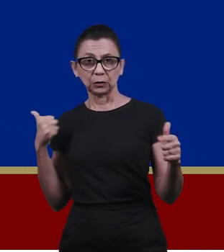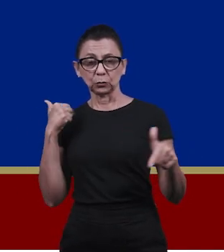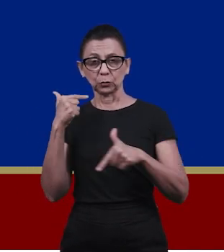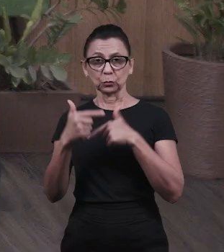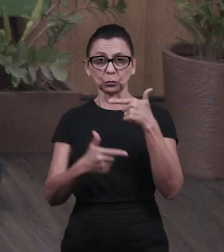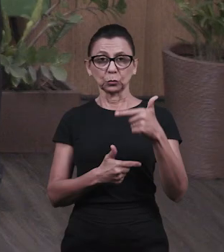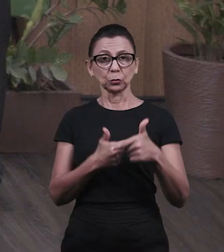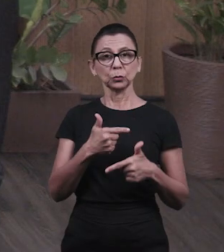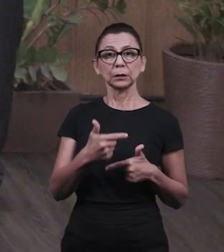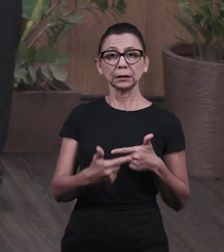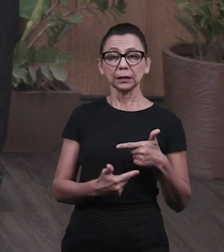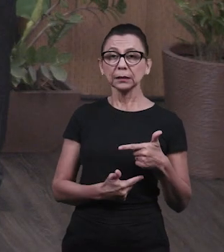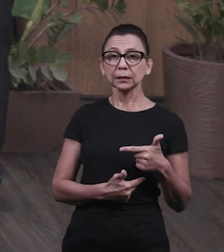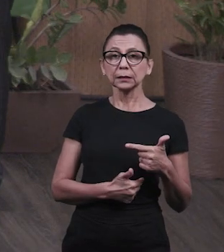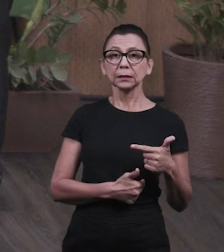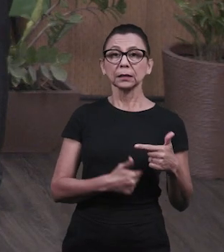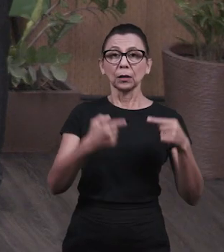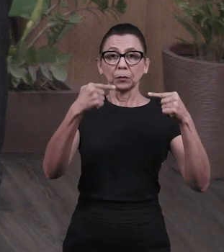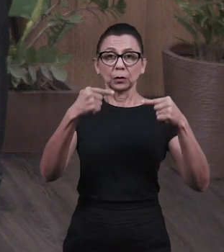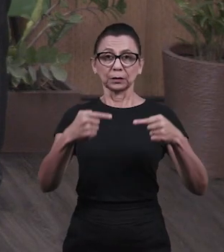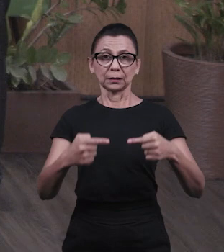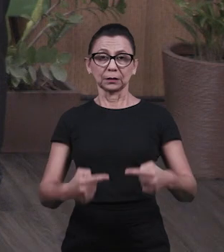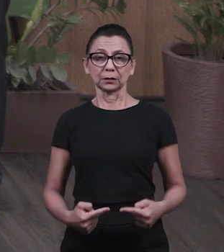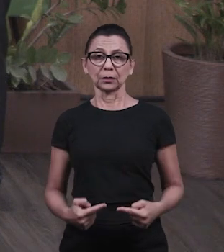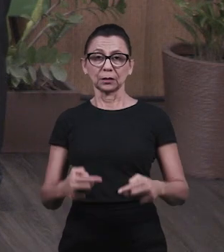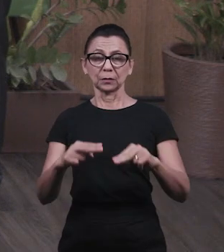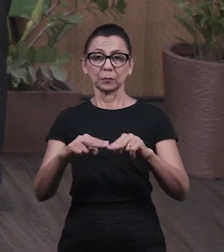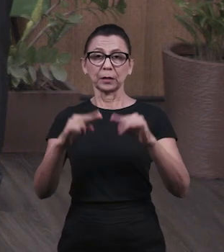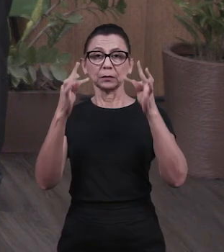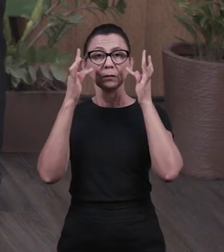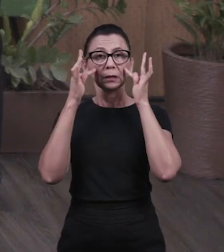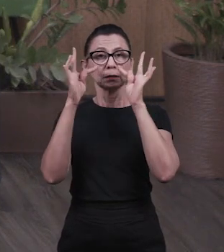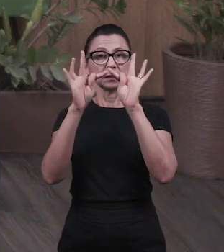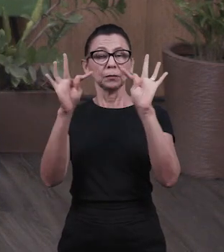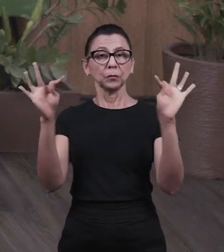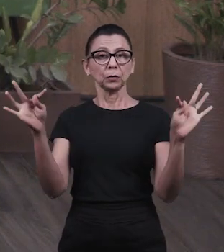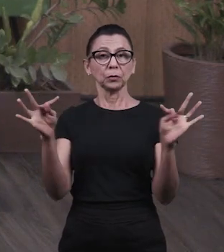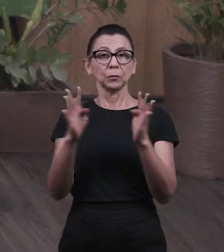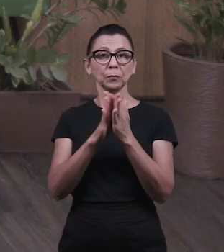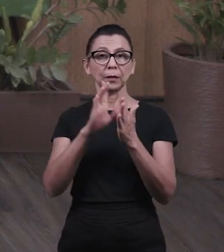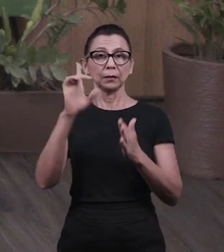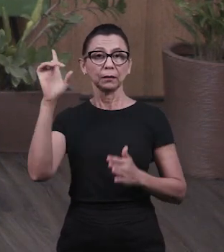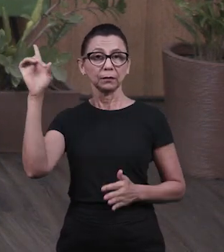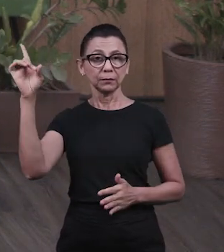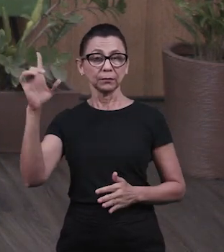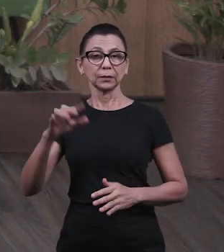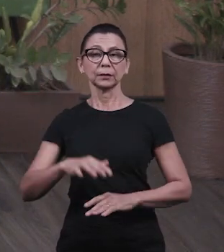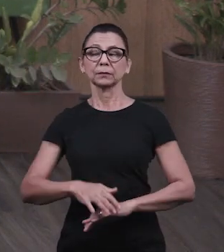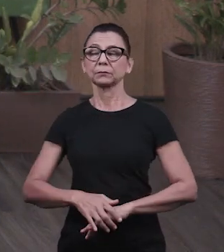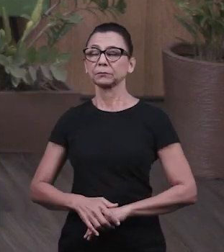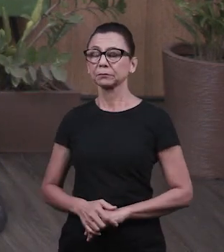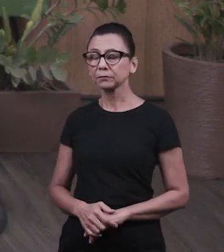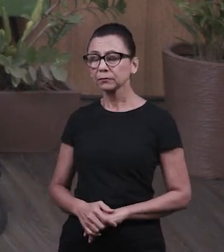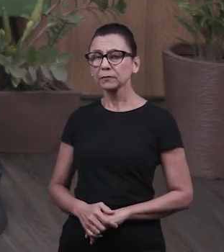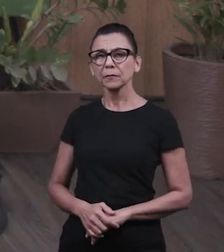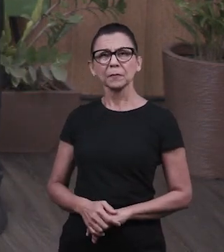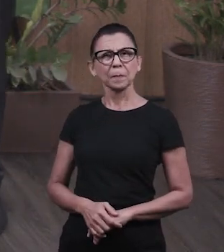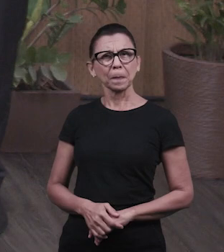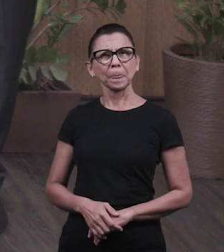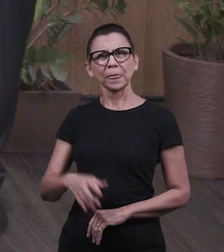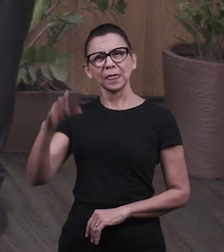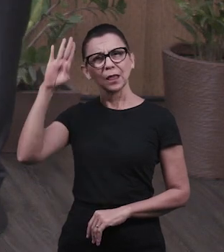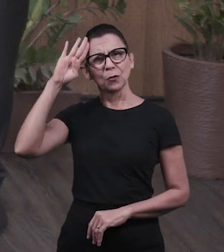словом свидетельства». То есть это были оружие победы, это оружие победы церкви, это